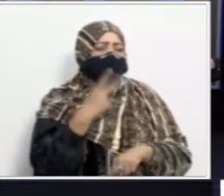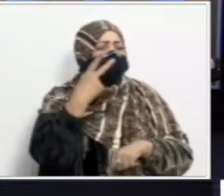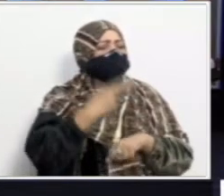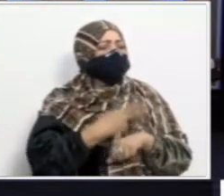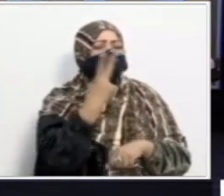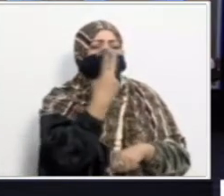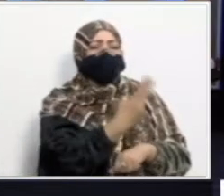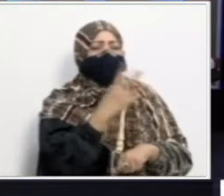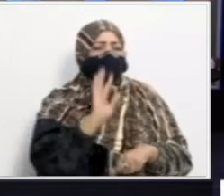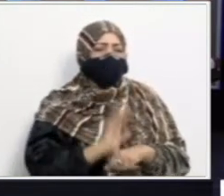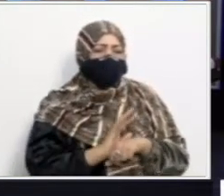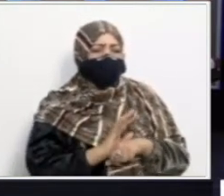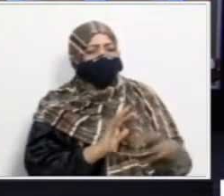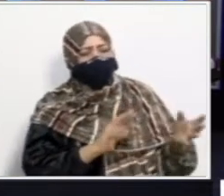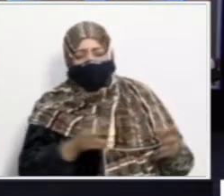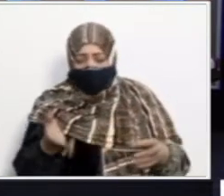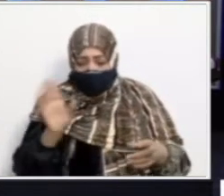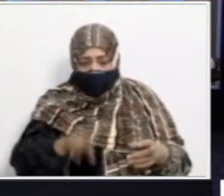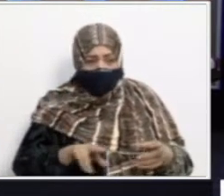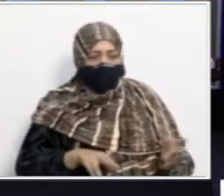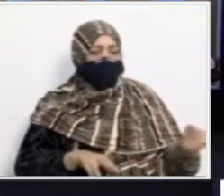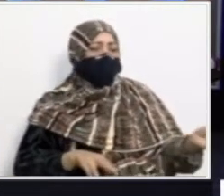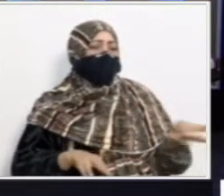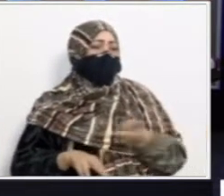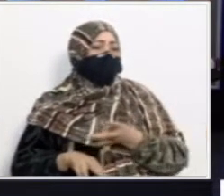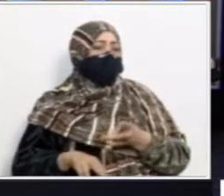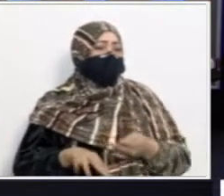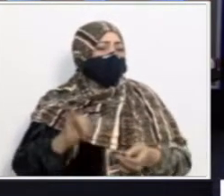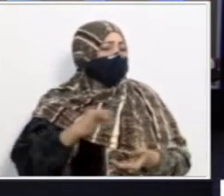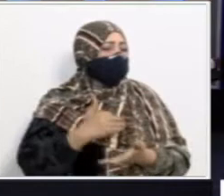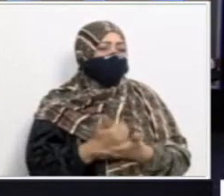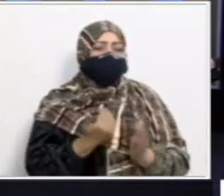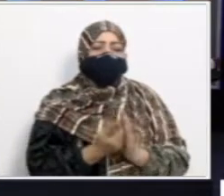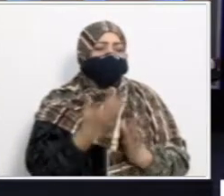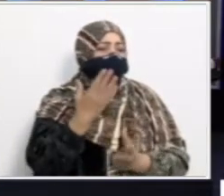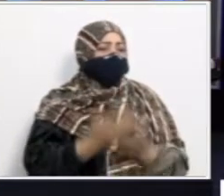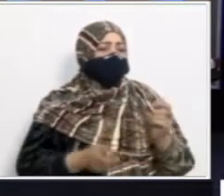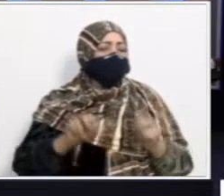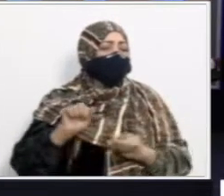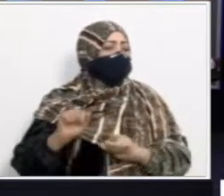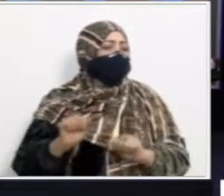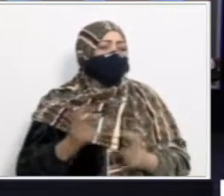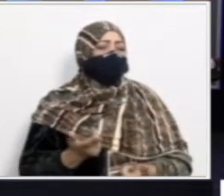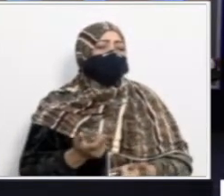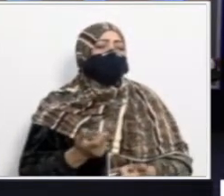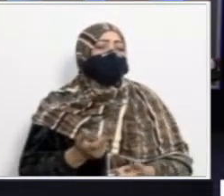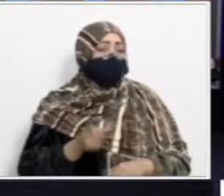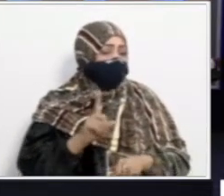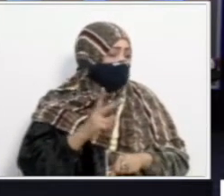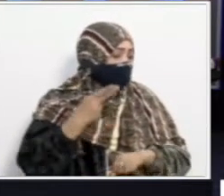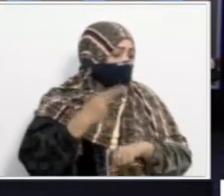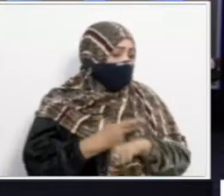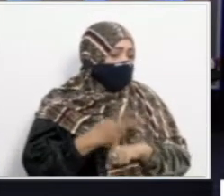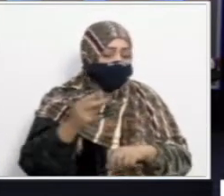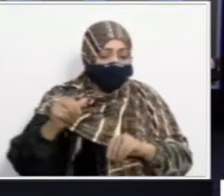سؤالي، من يرث هذا الولد؟ ونعم الولد الارث حينحصر في الام والاعمام، نعم وضع، لكن كم